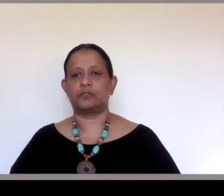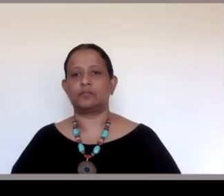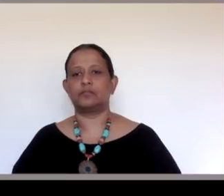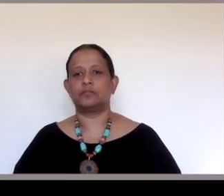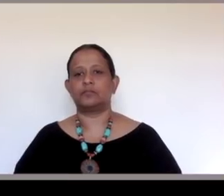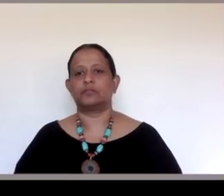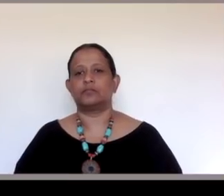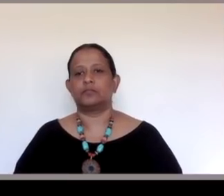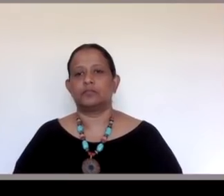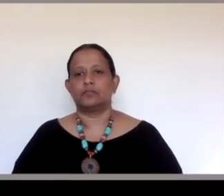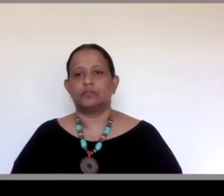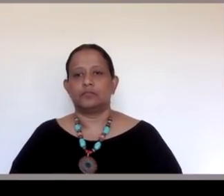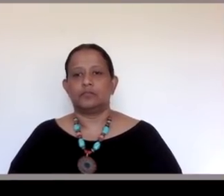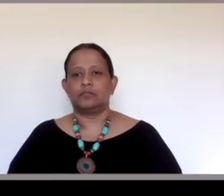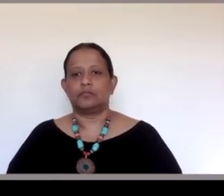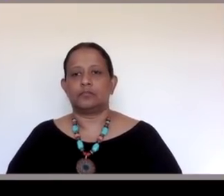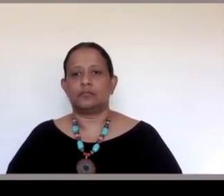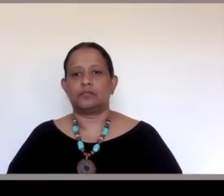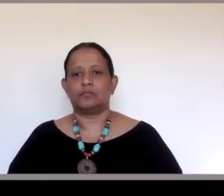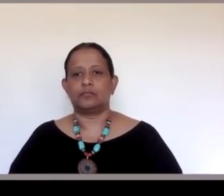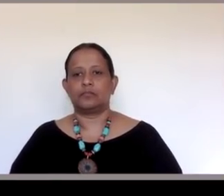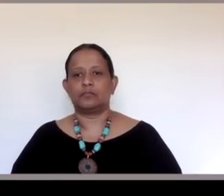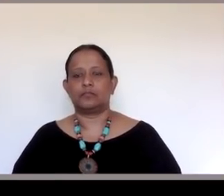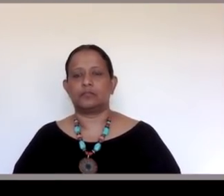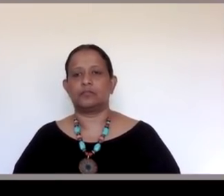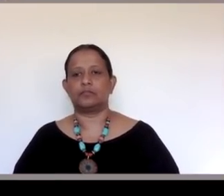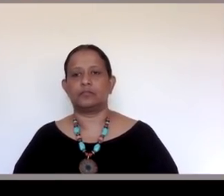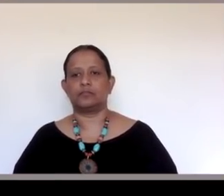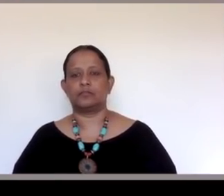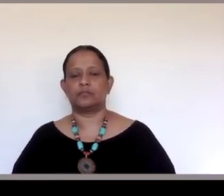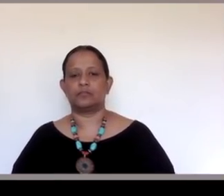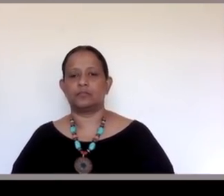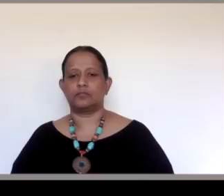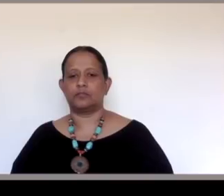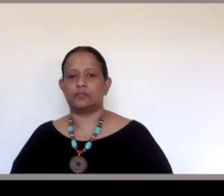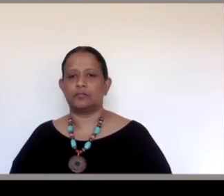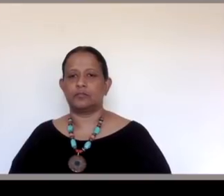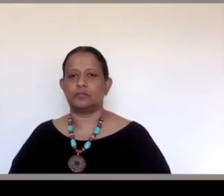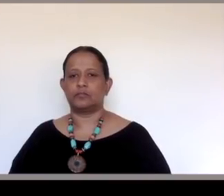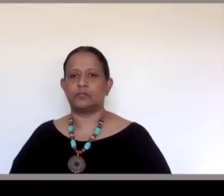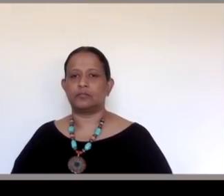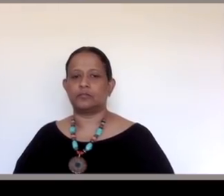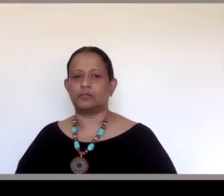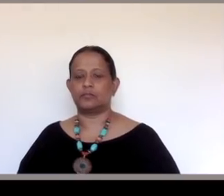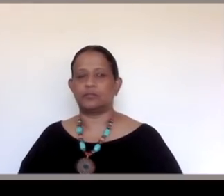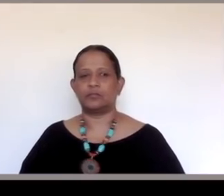உலகத்திலே சந்தோஷத்தை பெற்றுக்கொள்ள இருக்க சிந்தனை என்னவென்றால் எல்லாவற்றையும் பெற்றுக்கொண்டால் எல்லாம் சரி